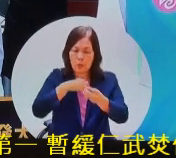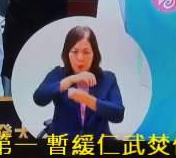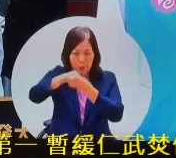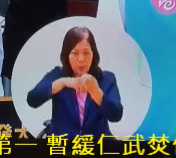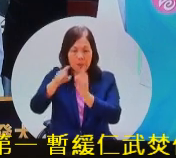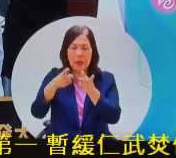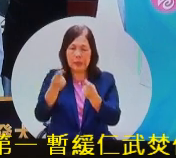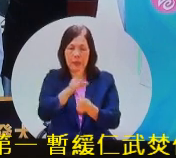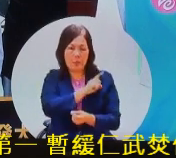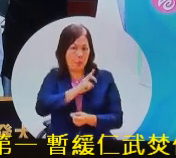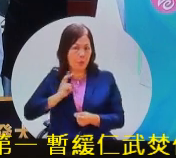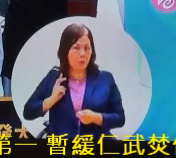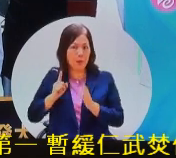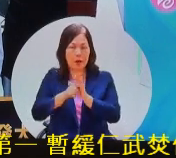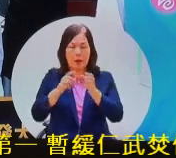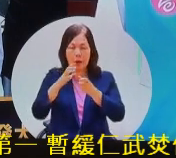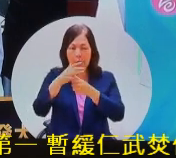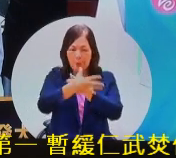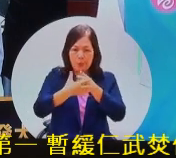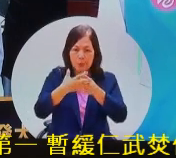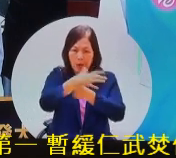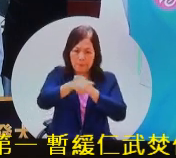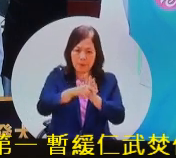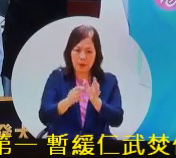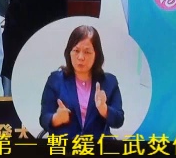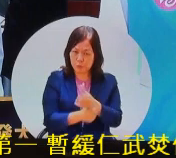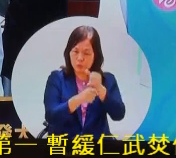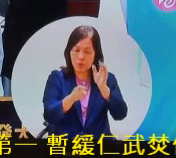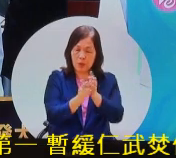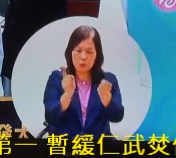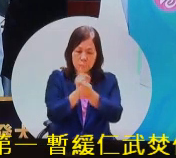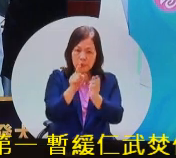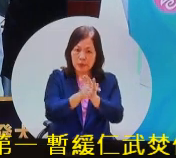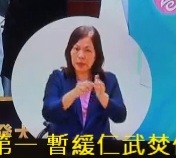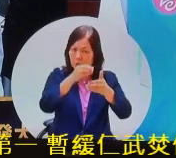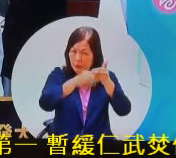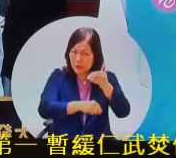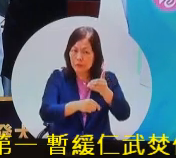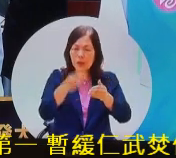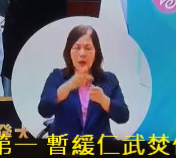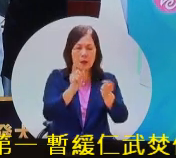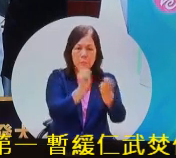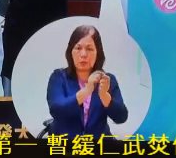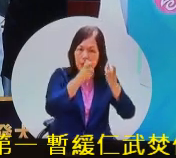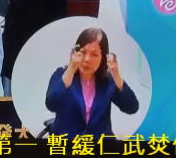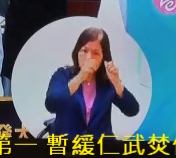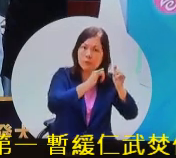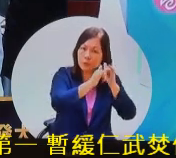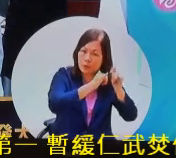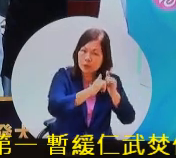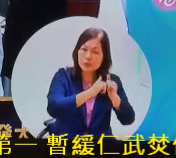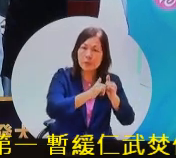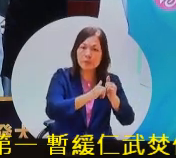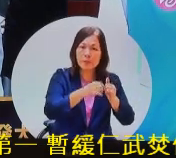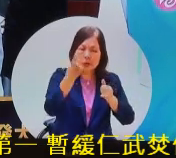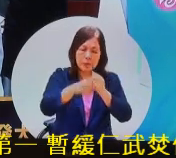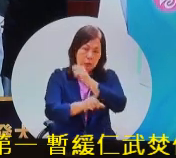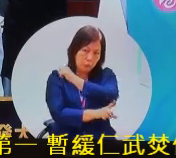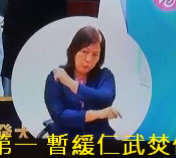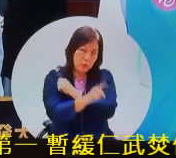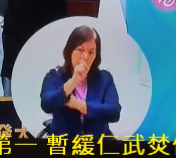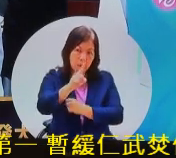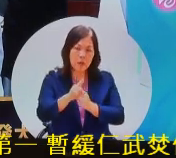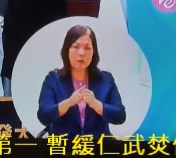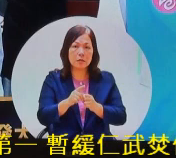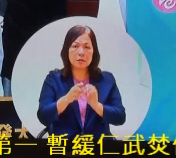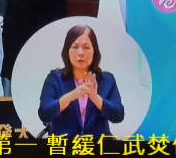到整个环保局对垃圾处理政策，还要兼顾保障高的市民。最后再回去就是说，我们的新